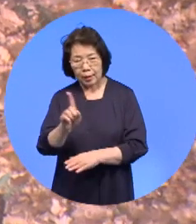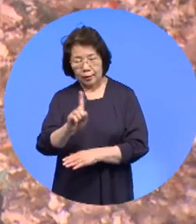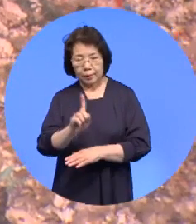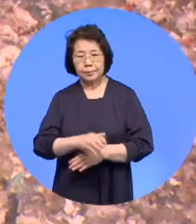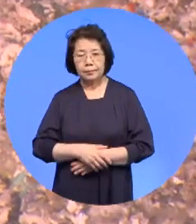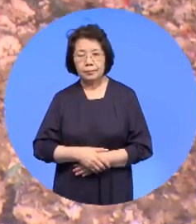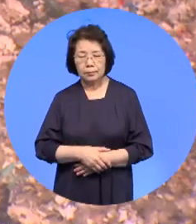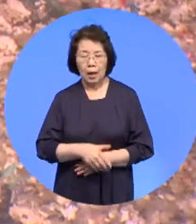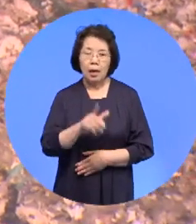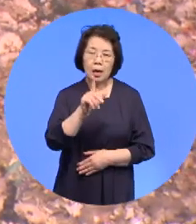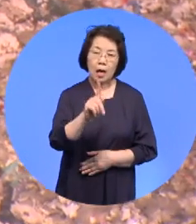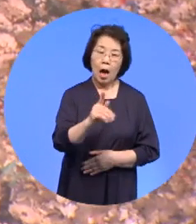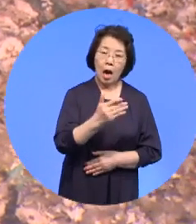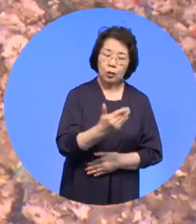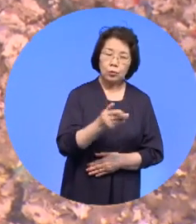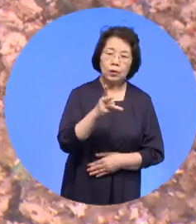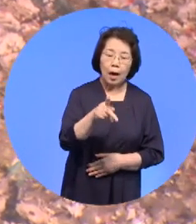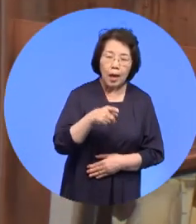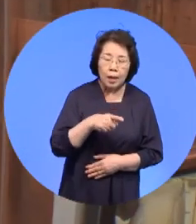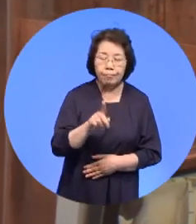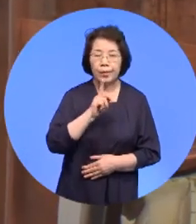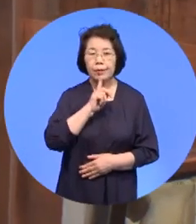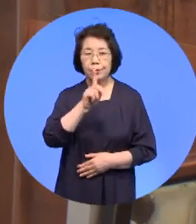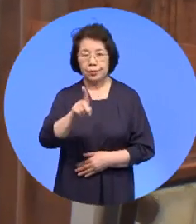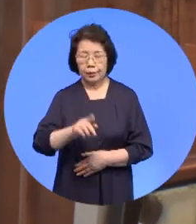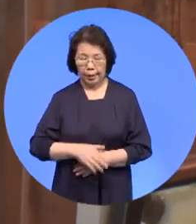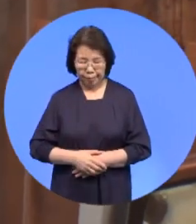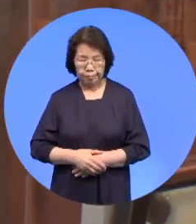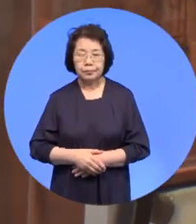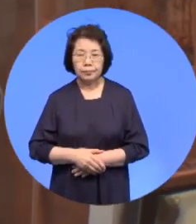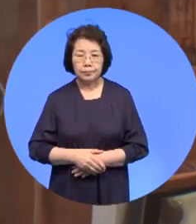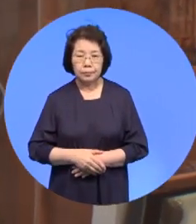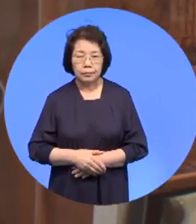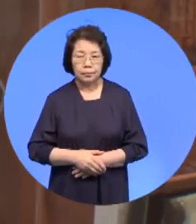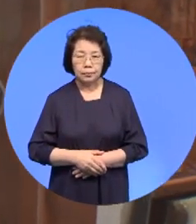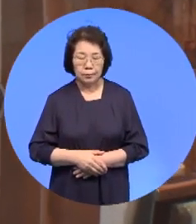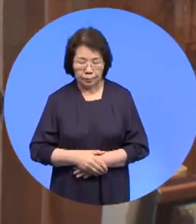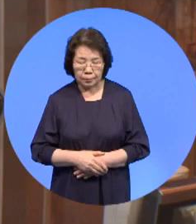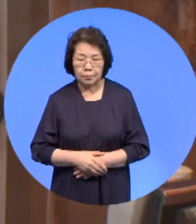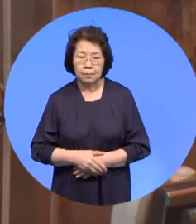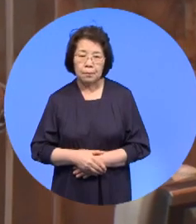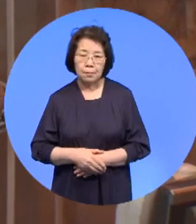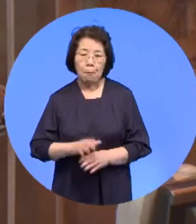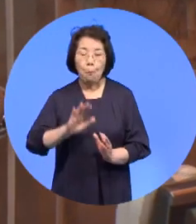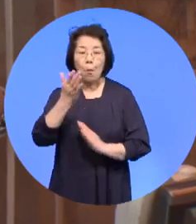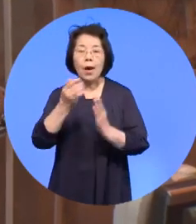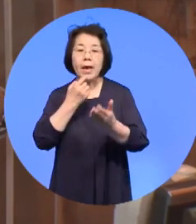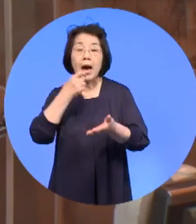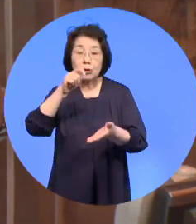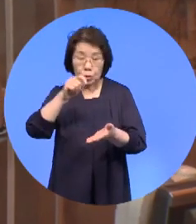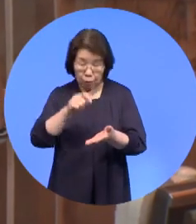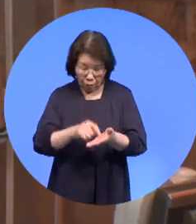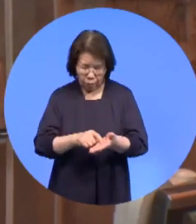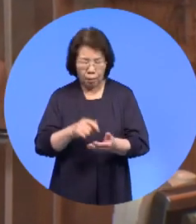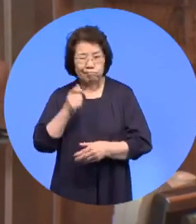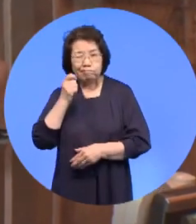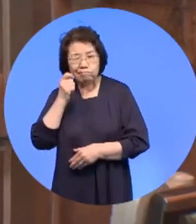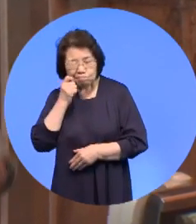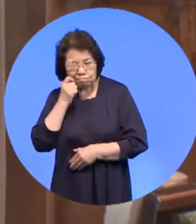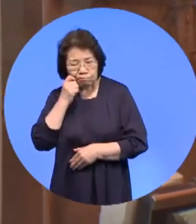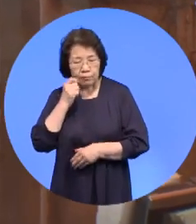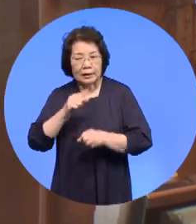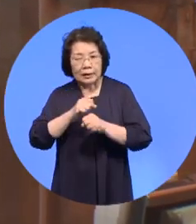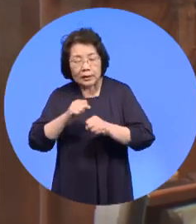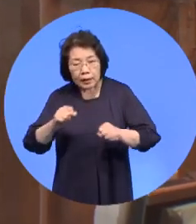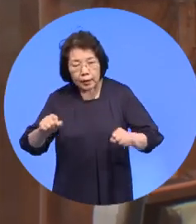はですねあの撹拌と言いましてあのゴミというのはですね台所のゴミなんかも良い9位あの神に何か憶えやすい